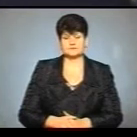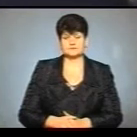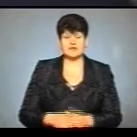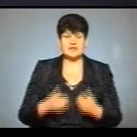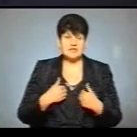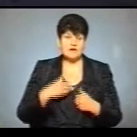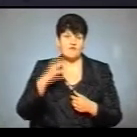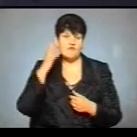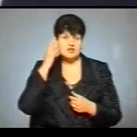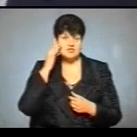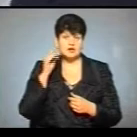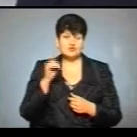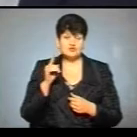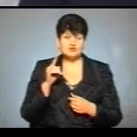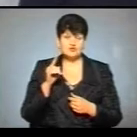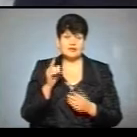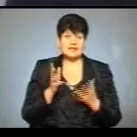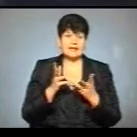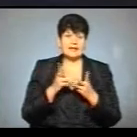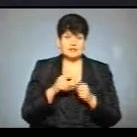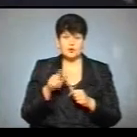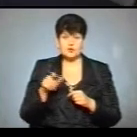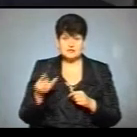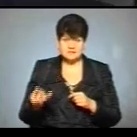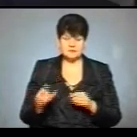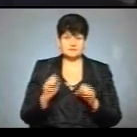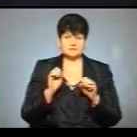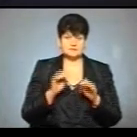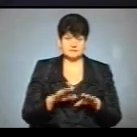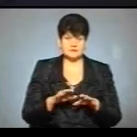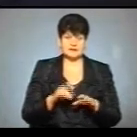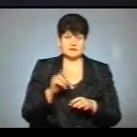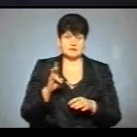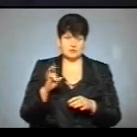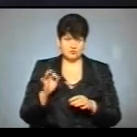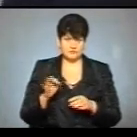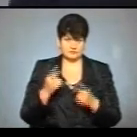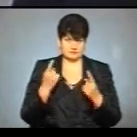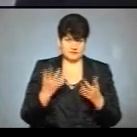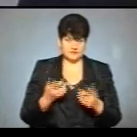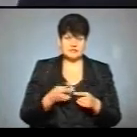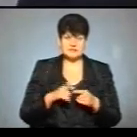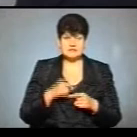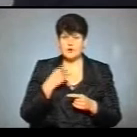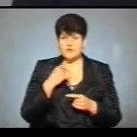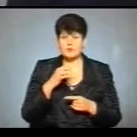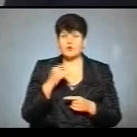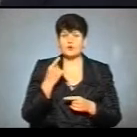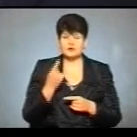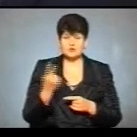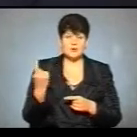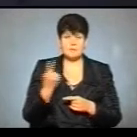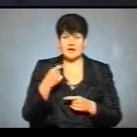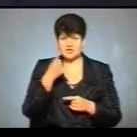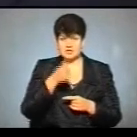Я вважаю, що взагалі кількість осіб, які пройшли сертифікацію, надзвичайно висока. Це свідчить тільки про одне, що перший